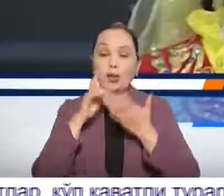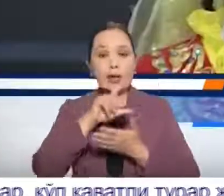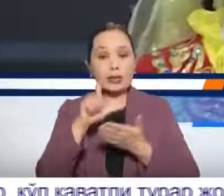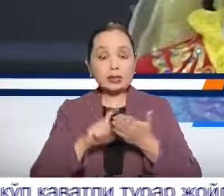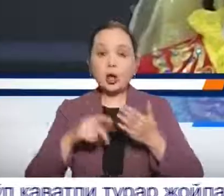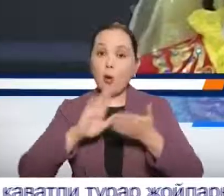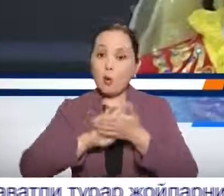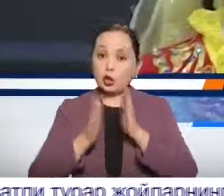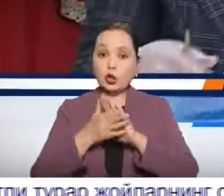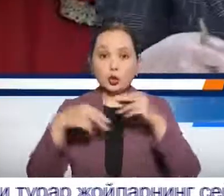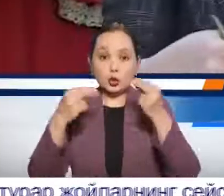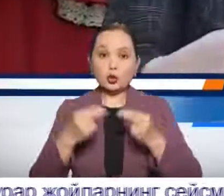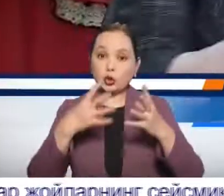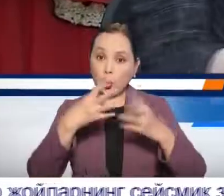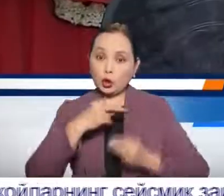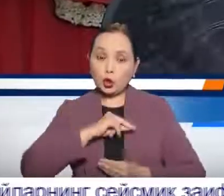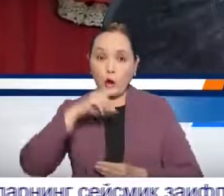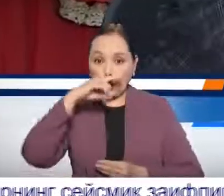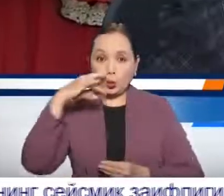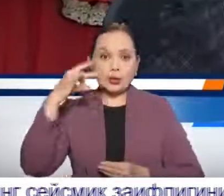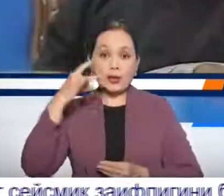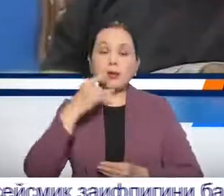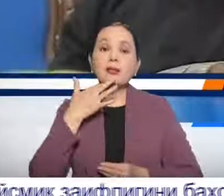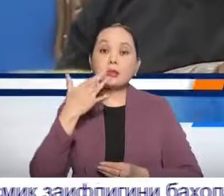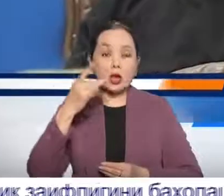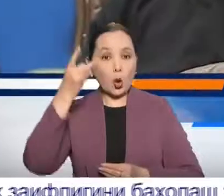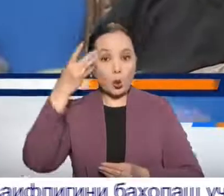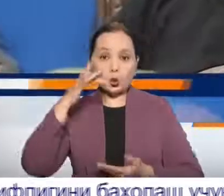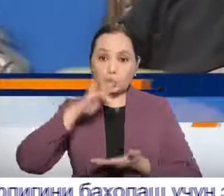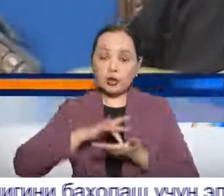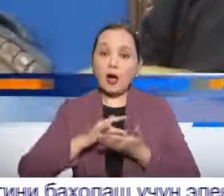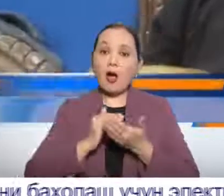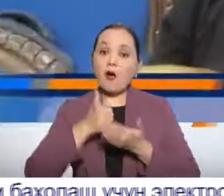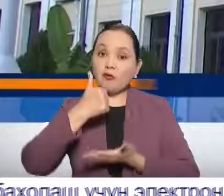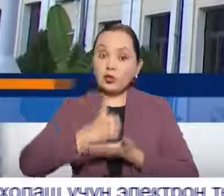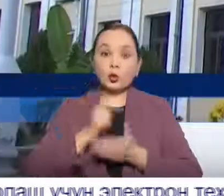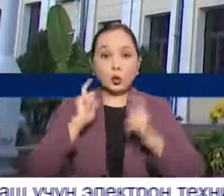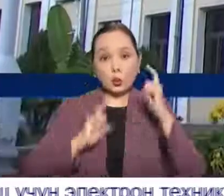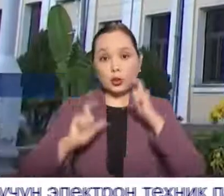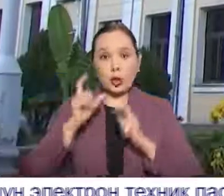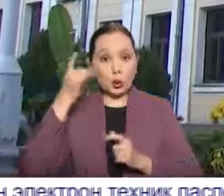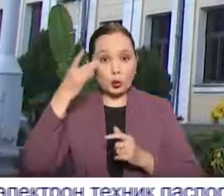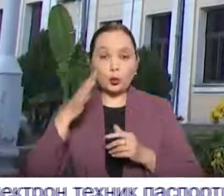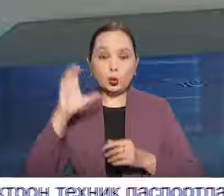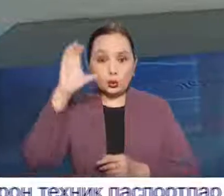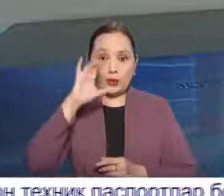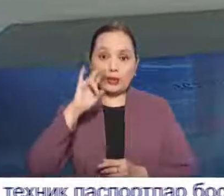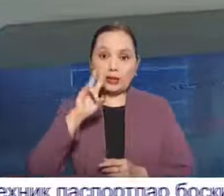подписаны соглашения о сотрудничестве с Русским национальным культурным центром и ведущими вузами в области культуры Узбекистана.